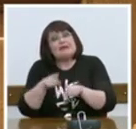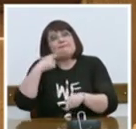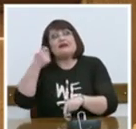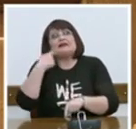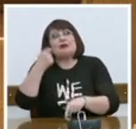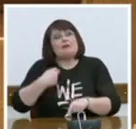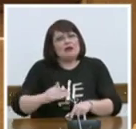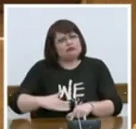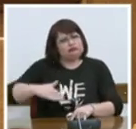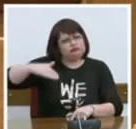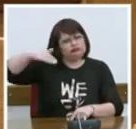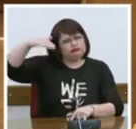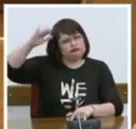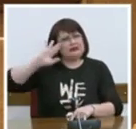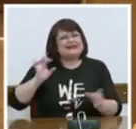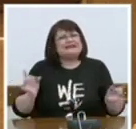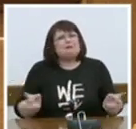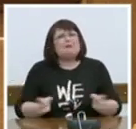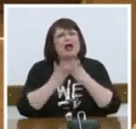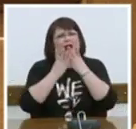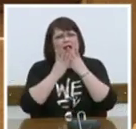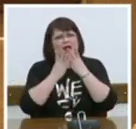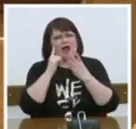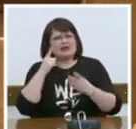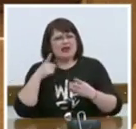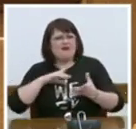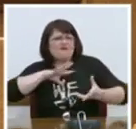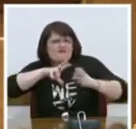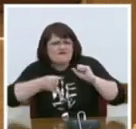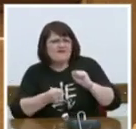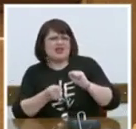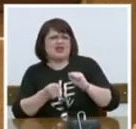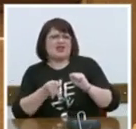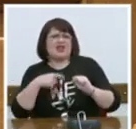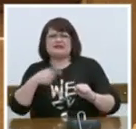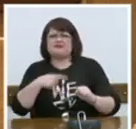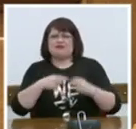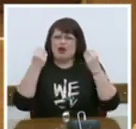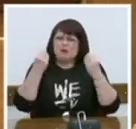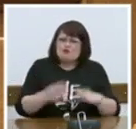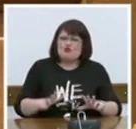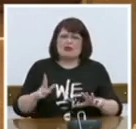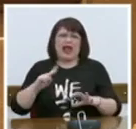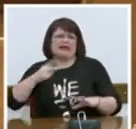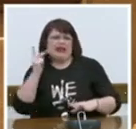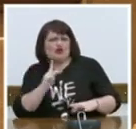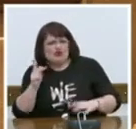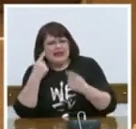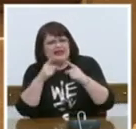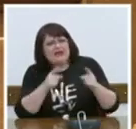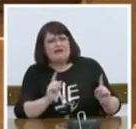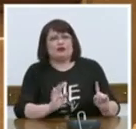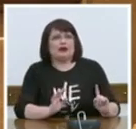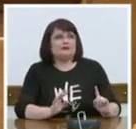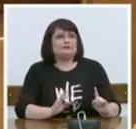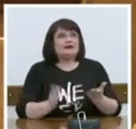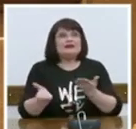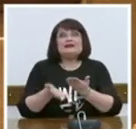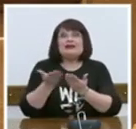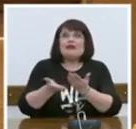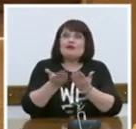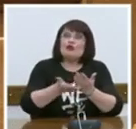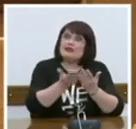παρουσιάζουν πολύ σπάνια αργότερα βίαιες και αποκλίνουσες συμπεριφορές. Θα βοηθά με μια πάγια